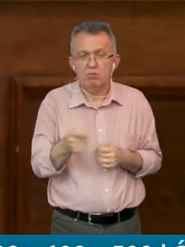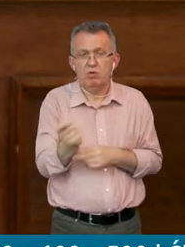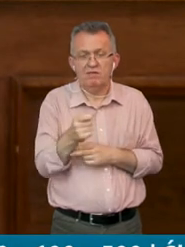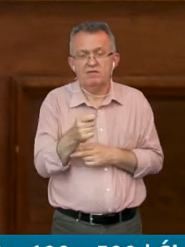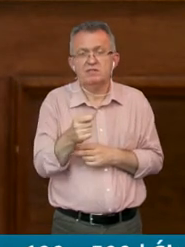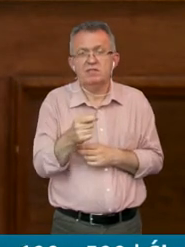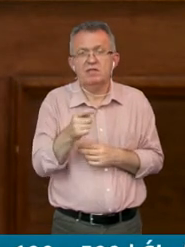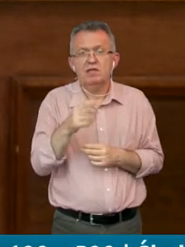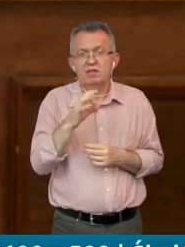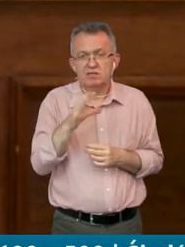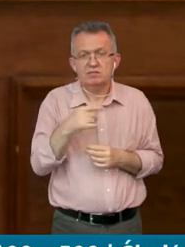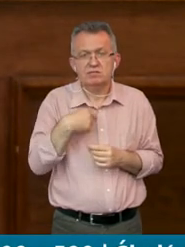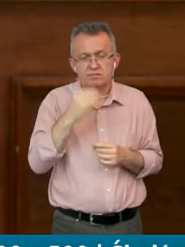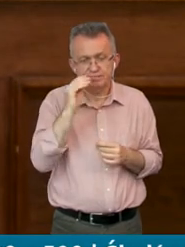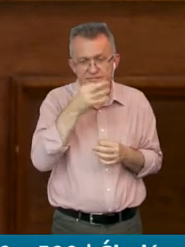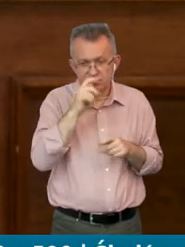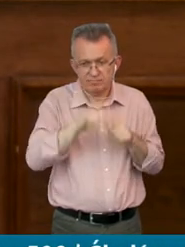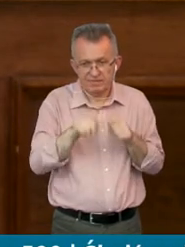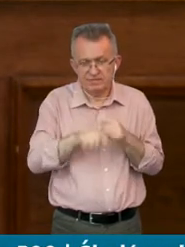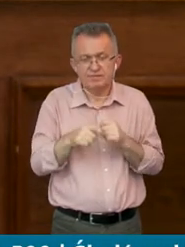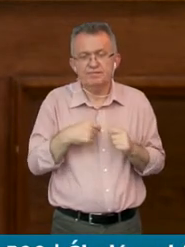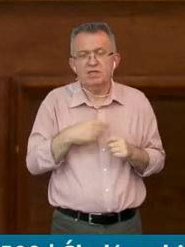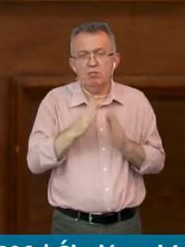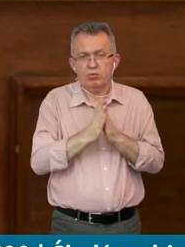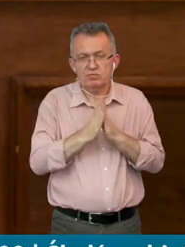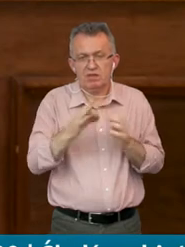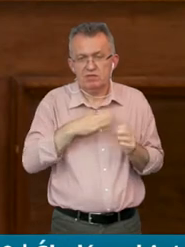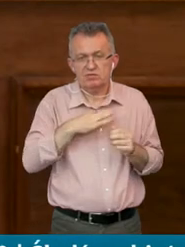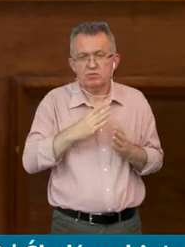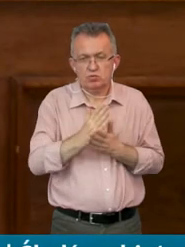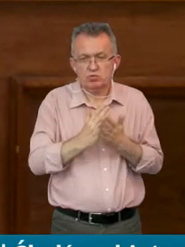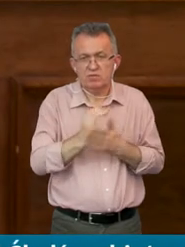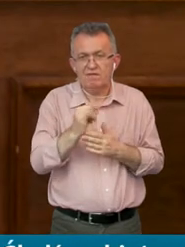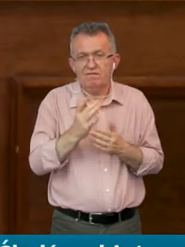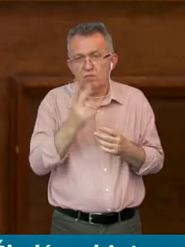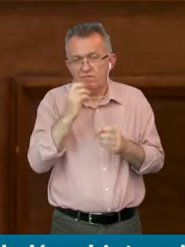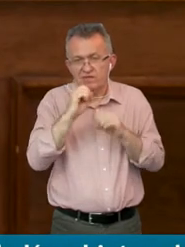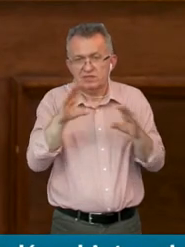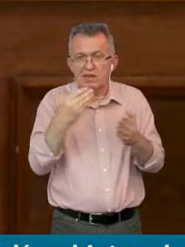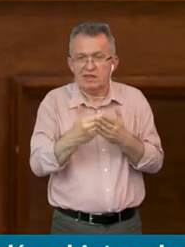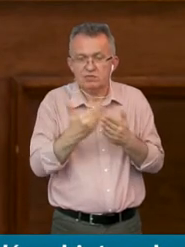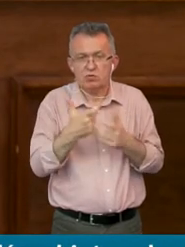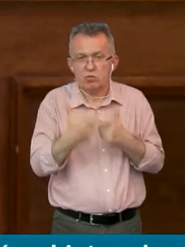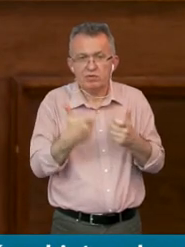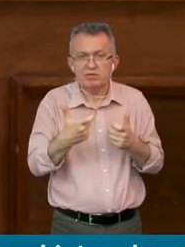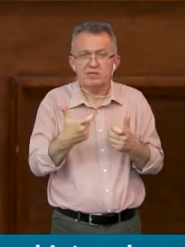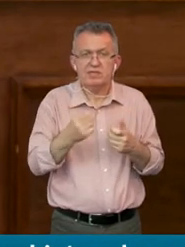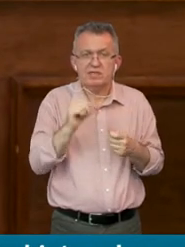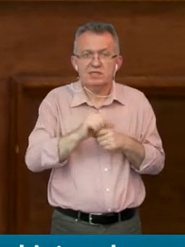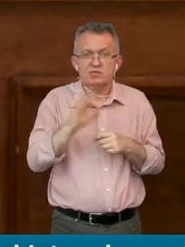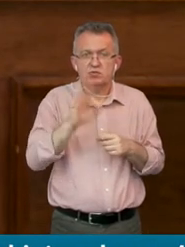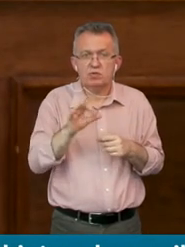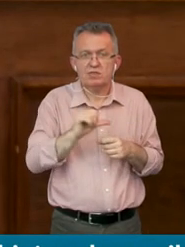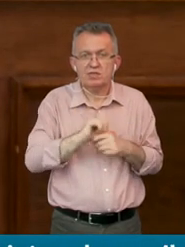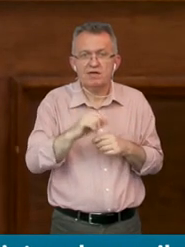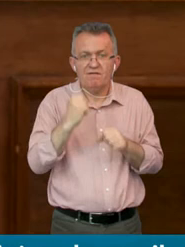więc też zwrócimy na to uwagę. Poprosimy nasze służby o wyjaśnienia, czy to jest robione. Część drzew jest opatrzona